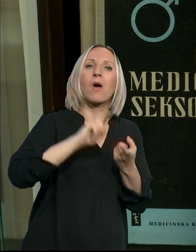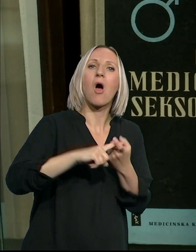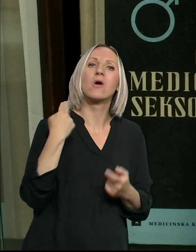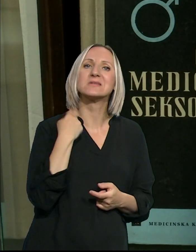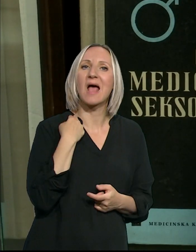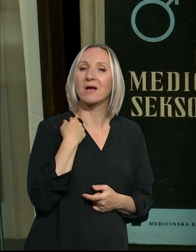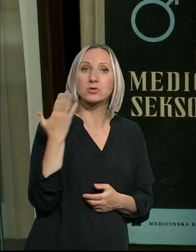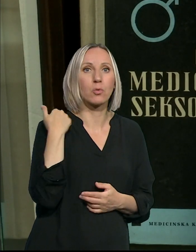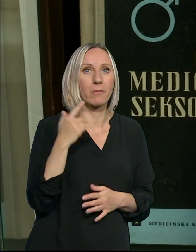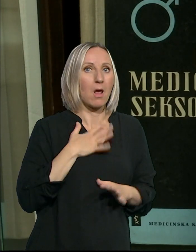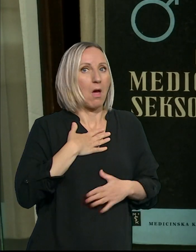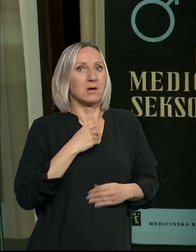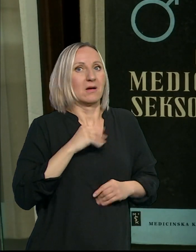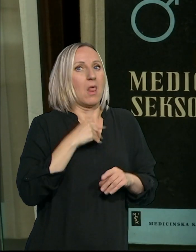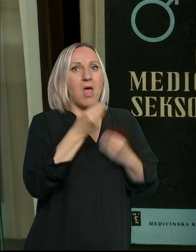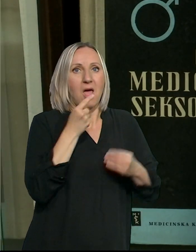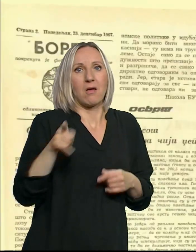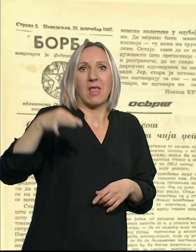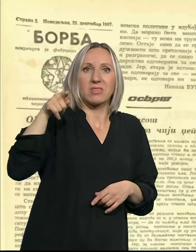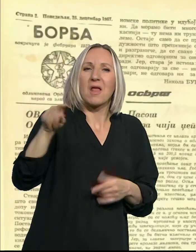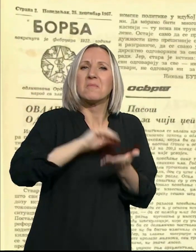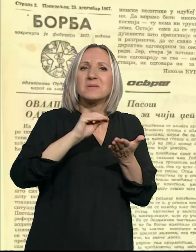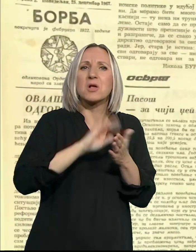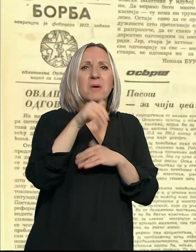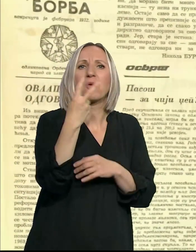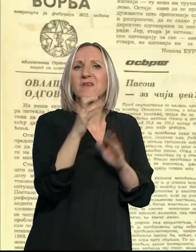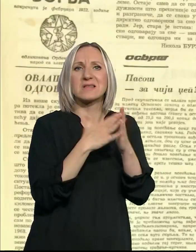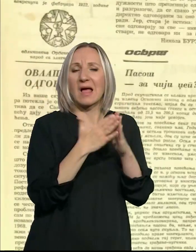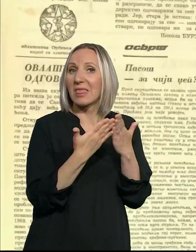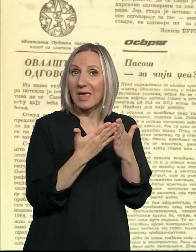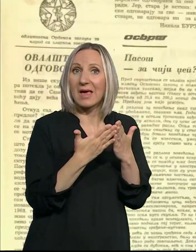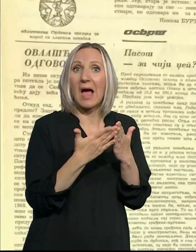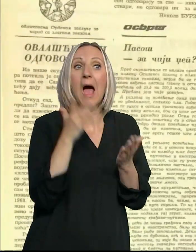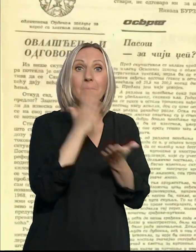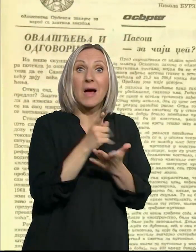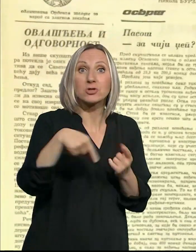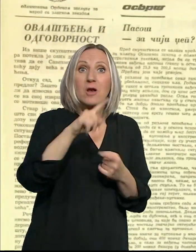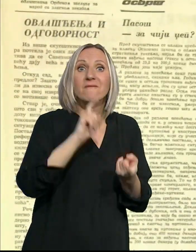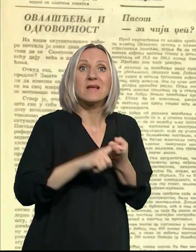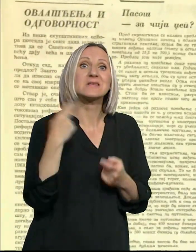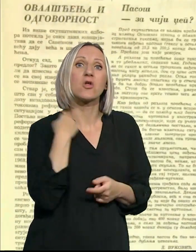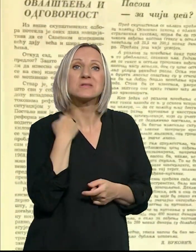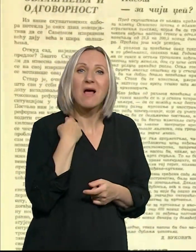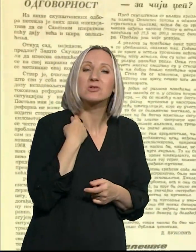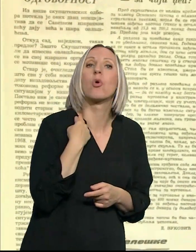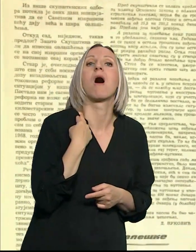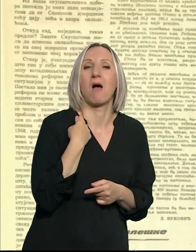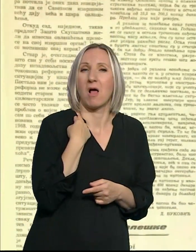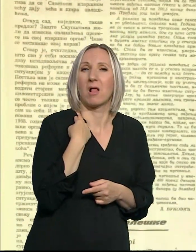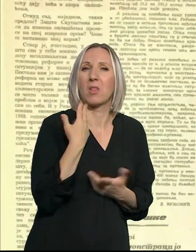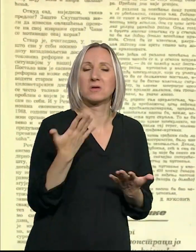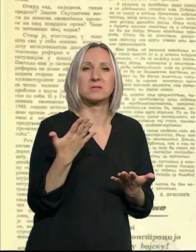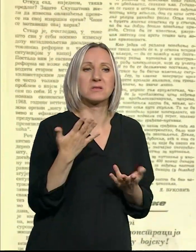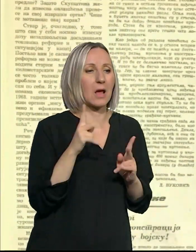svog vremena. Napisao je oko 200 knjiga, a najveću prašinu dizale su upravo one koje su se ticale seksualnosti, poput one